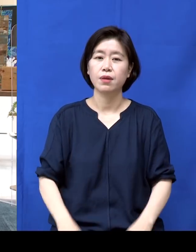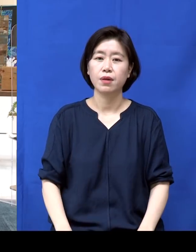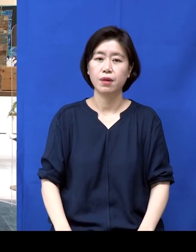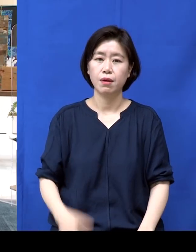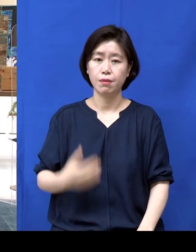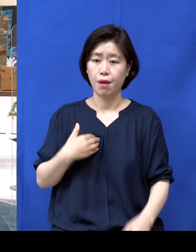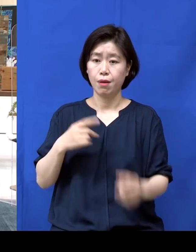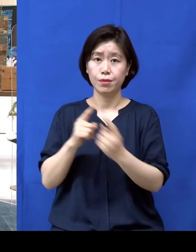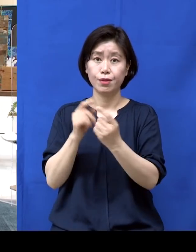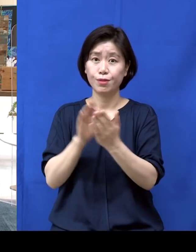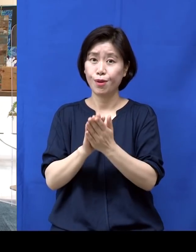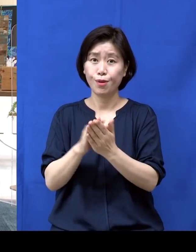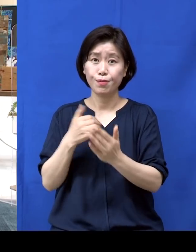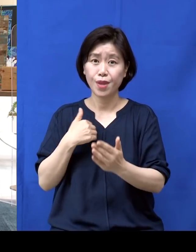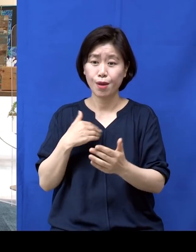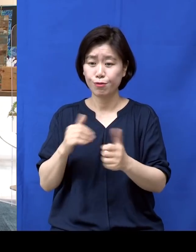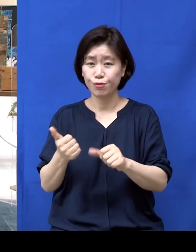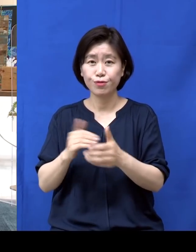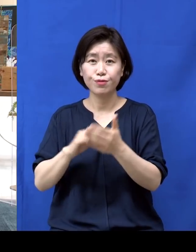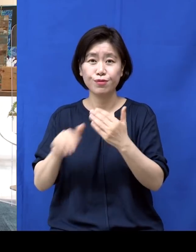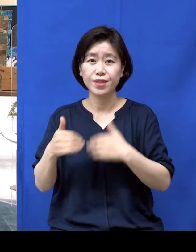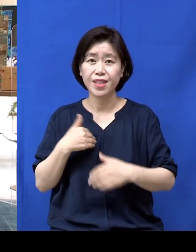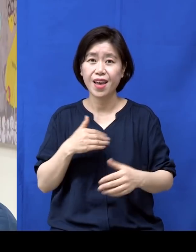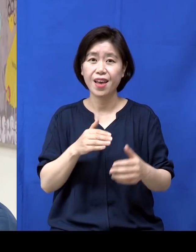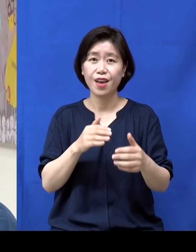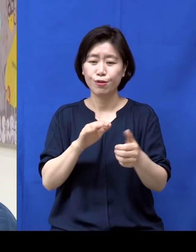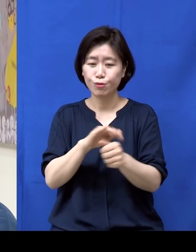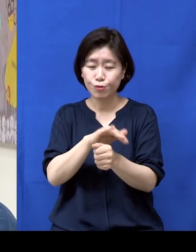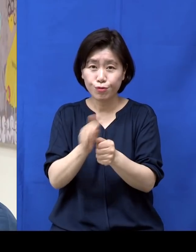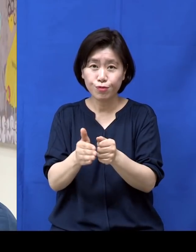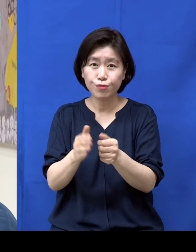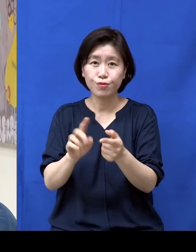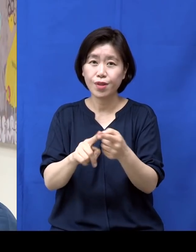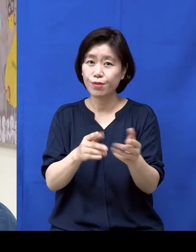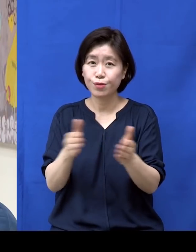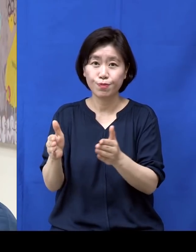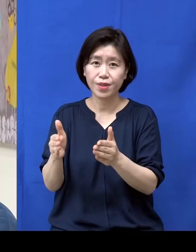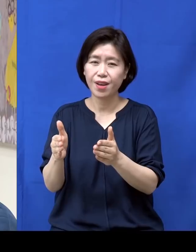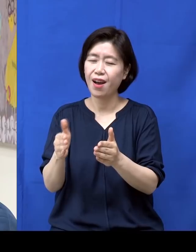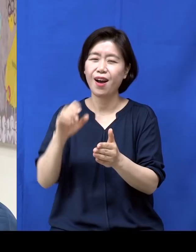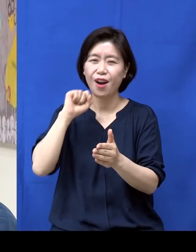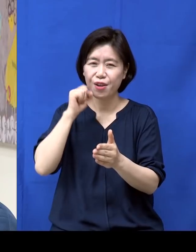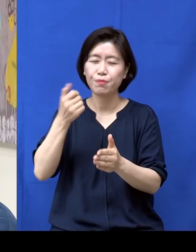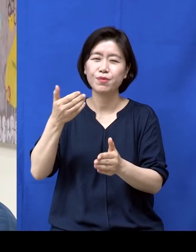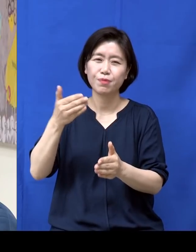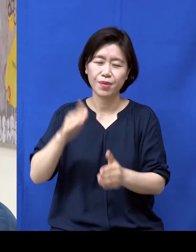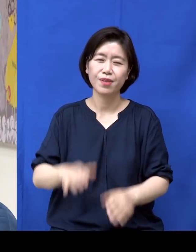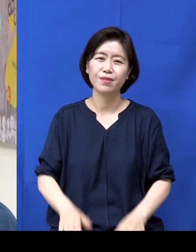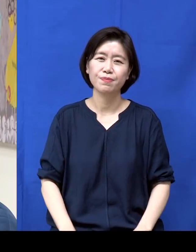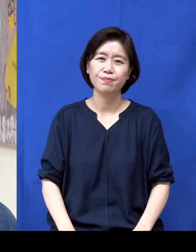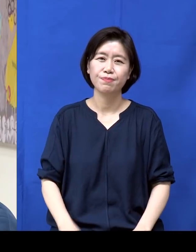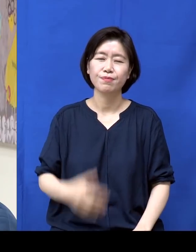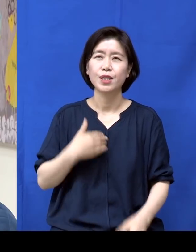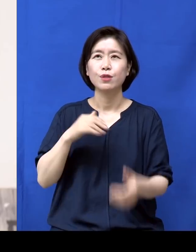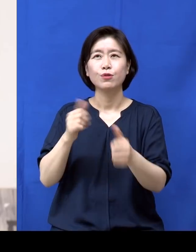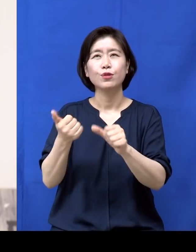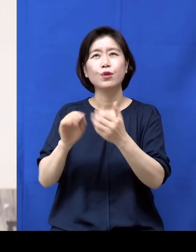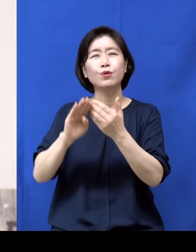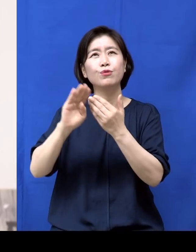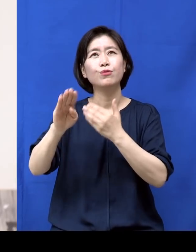할 수 없잖아요. 제 장례를. 네. 그렇죠. 남아있는 분들이 해주실 거고 제 죽음 이후의 모습을 좀 더 생각하게 되는데 평소에